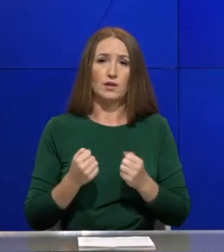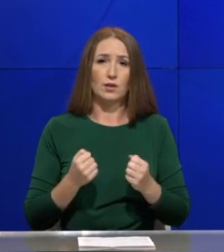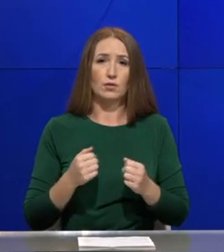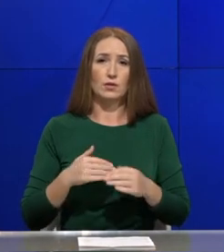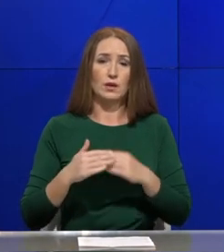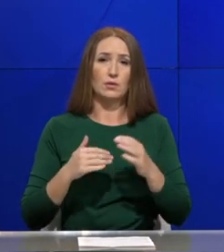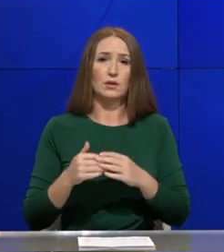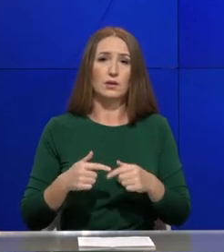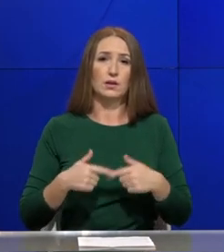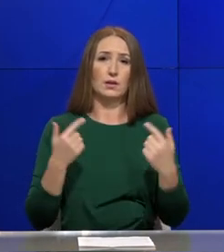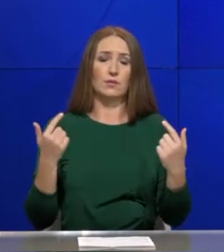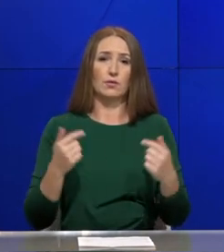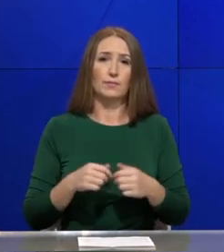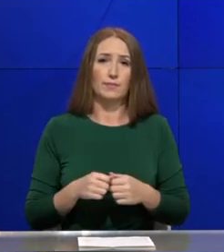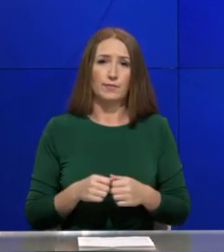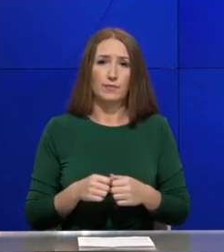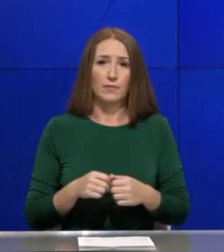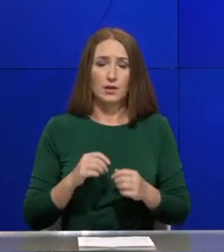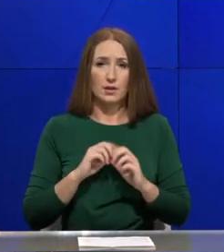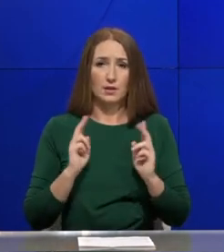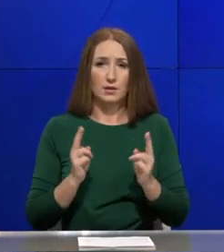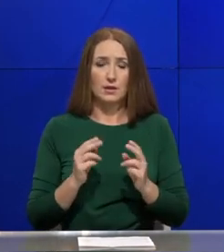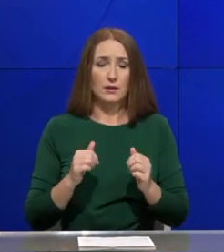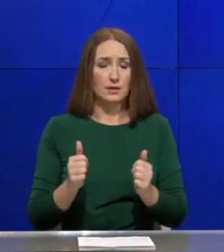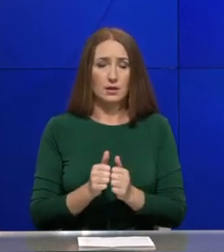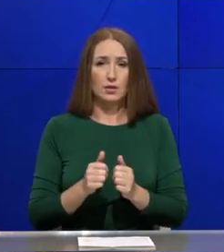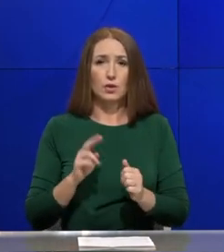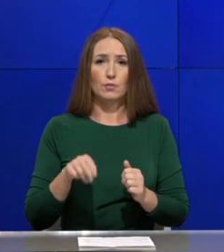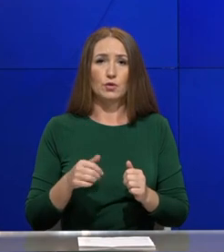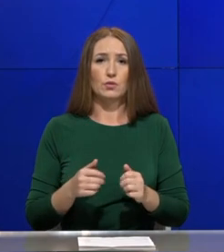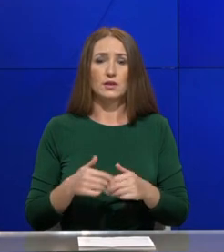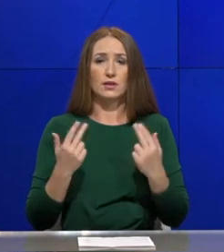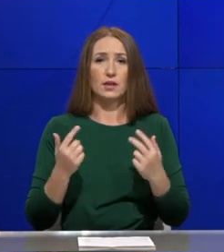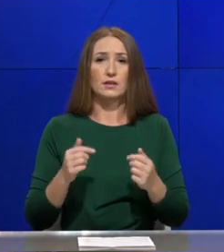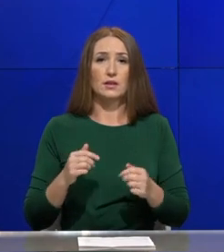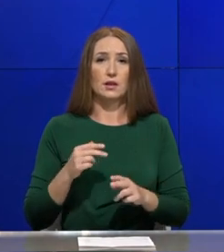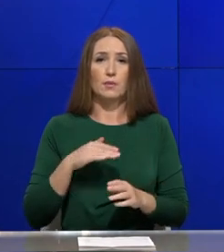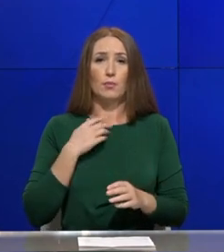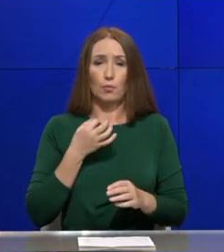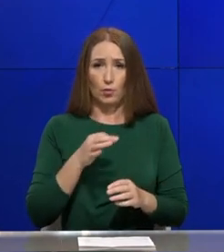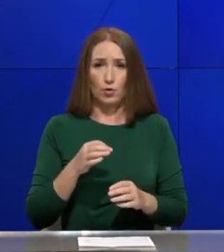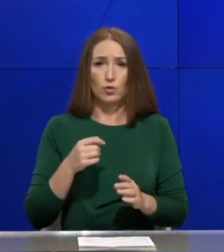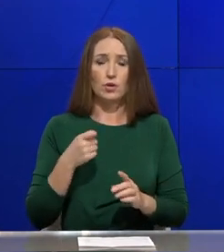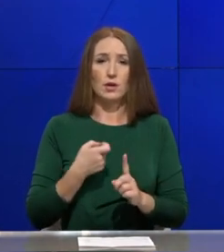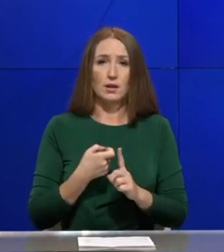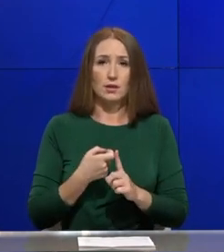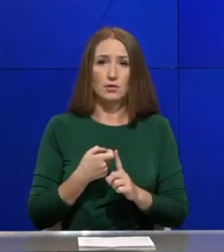napredak i razvoj. Zajedno možemo izgraditi napredniju Kalesiju kakvu građani zaslužuju,